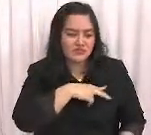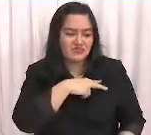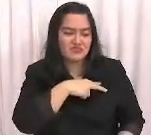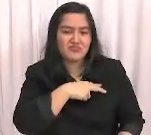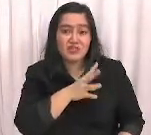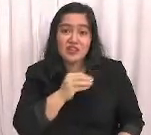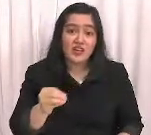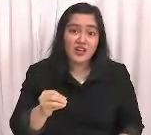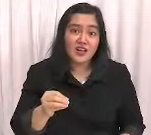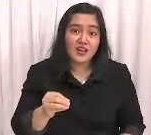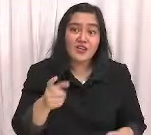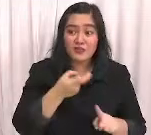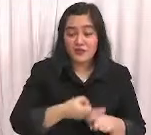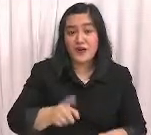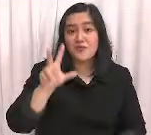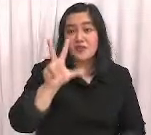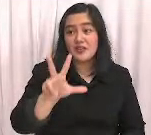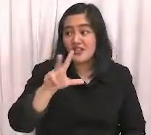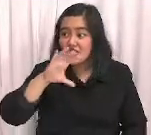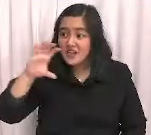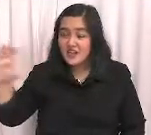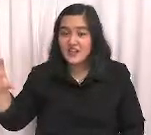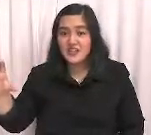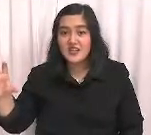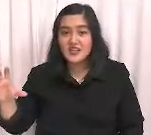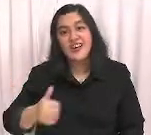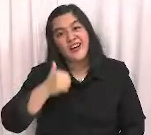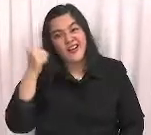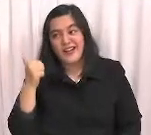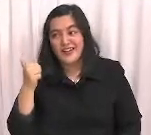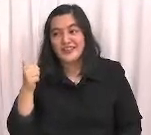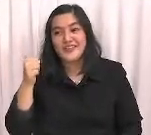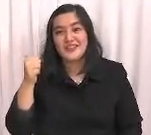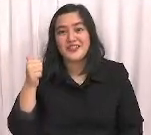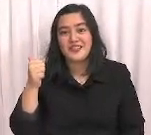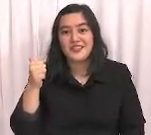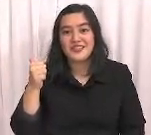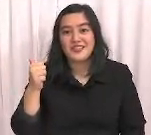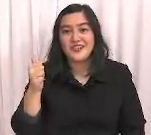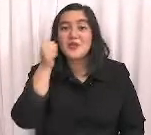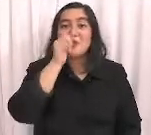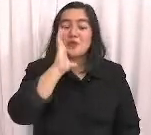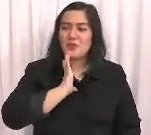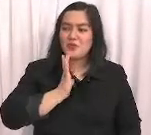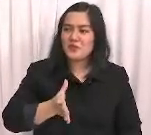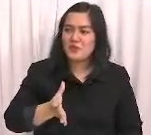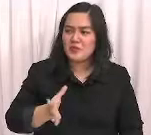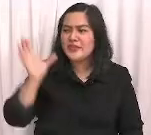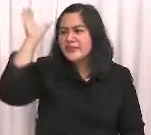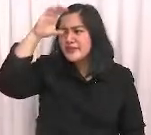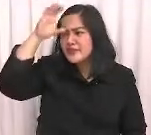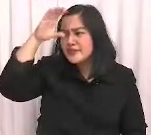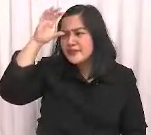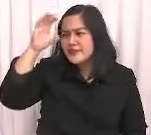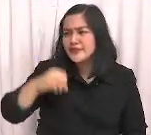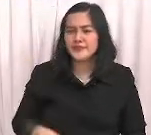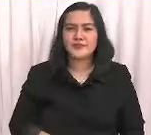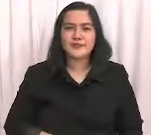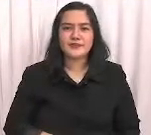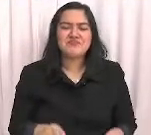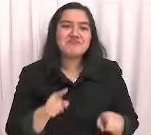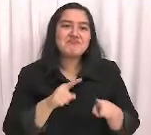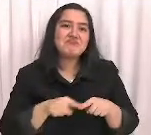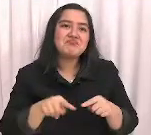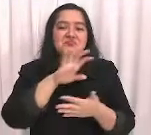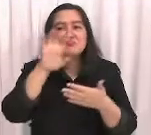700 legal and 300 illegal, kapatid. And then at the end of the day, sabi niya, who